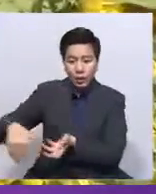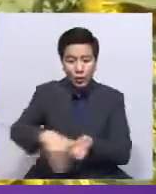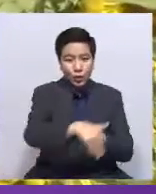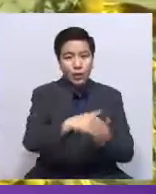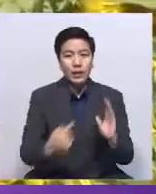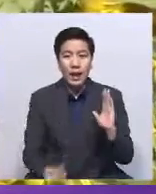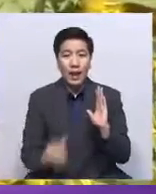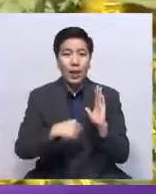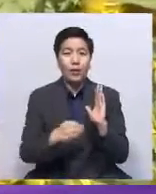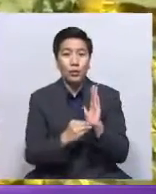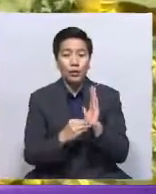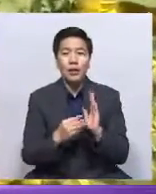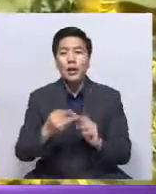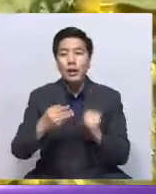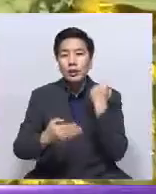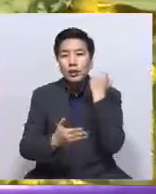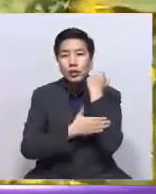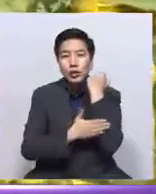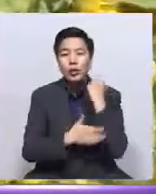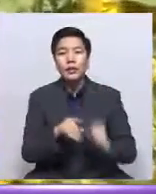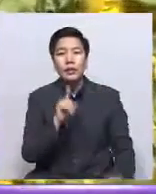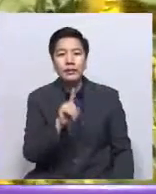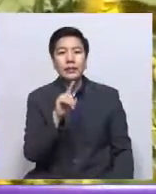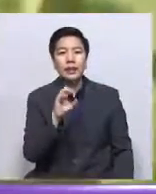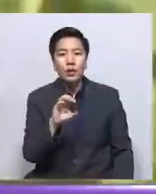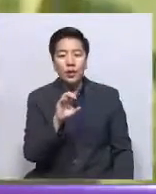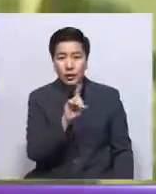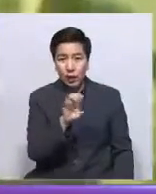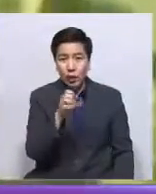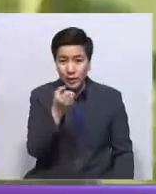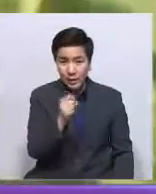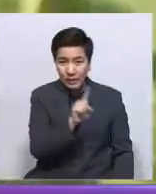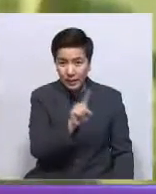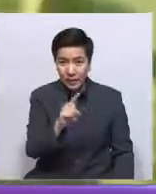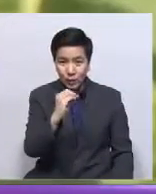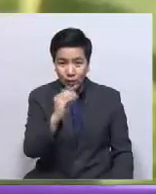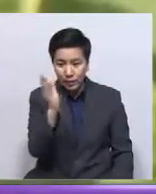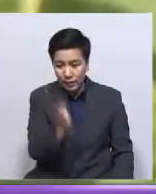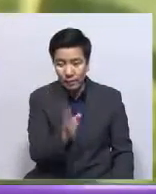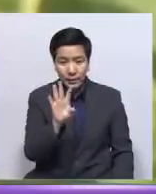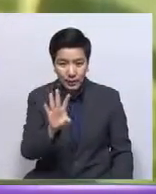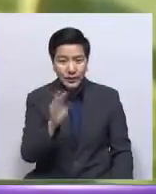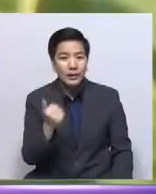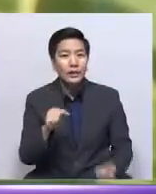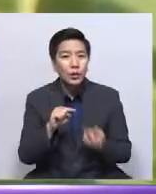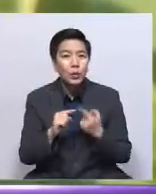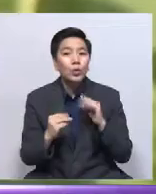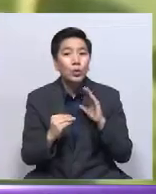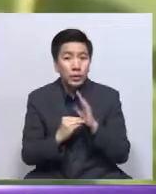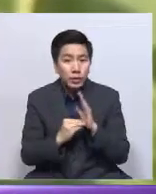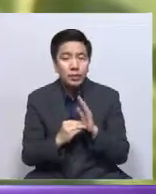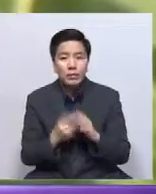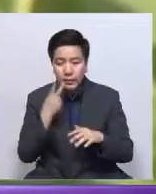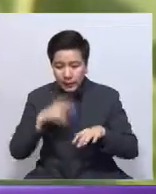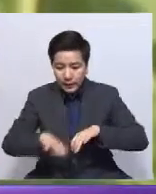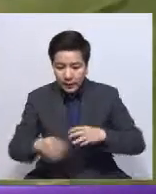กษมขาเข้าบริเวณปากซอยเพชรเกษม110/4ริมคลองมหาสอนโดยสำนักงานเขตหนองแขมกรุงเทพมหานคร